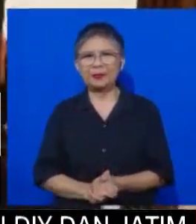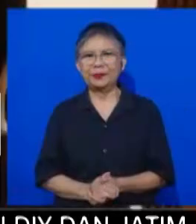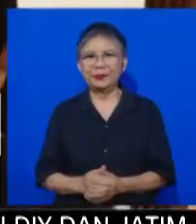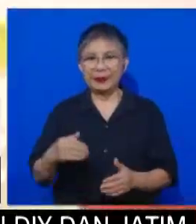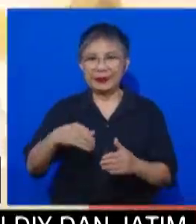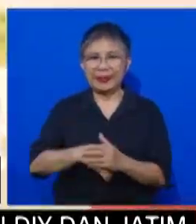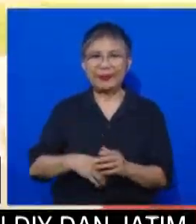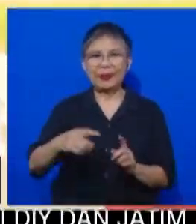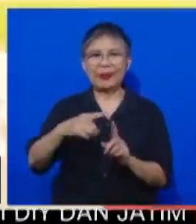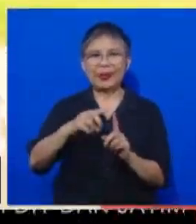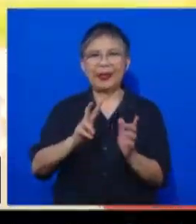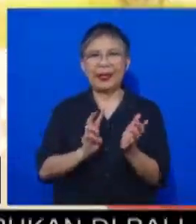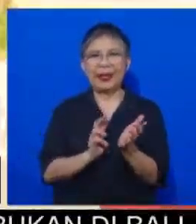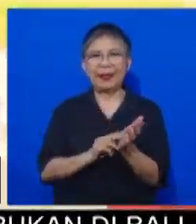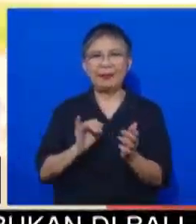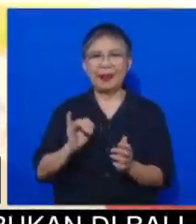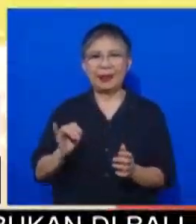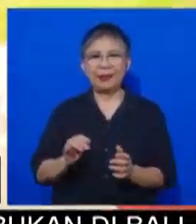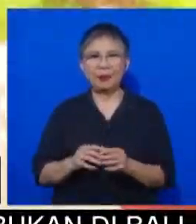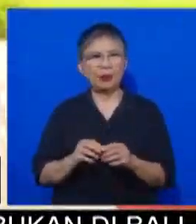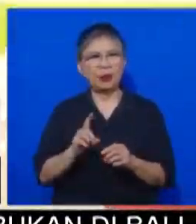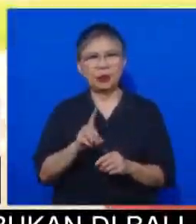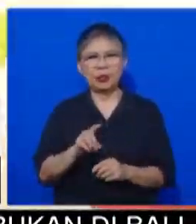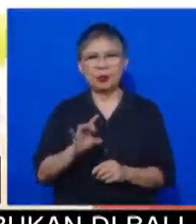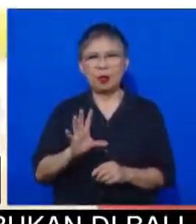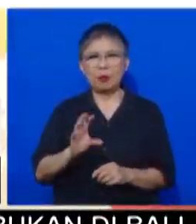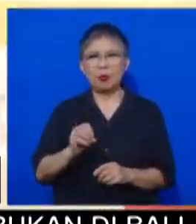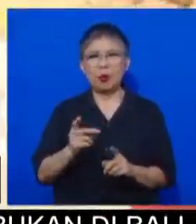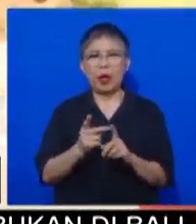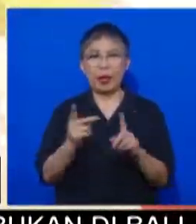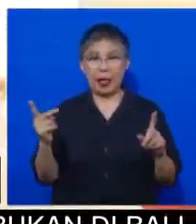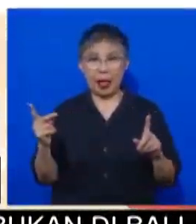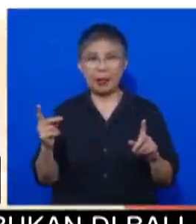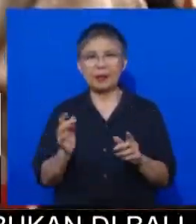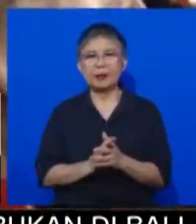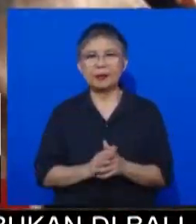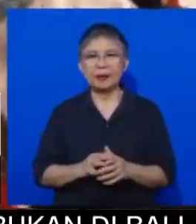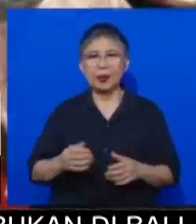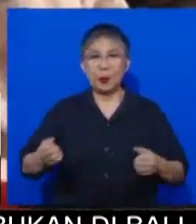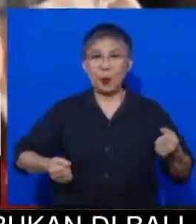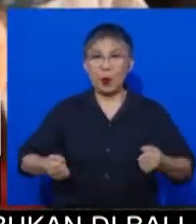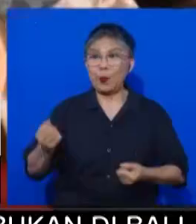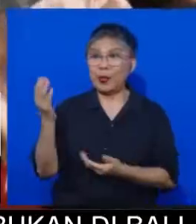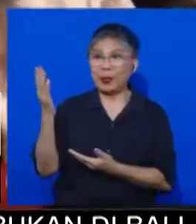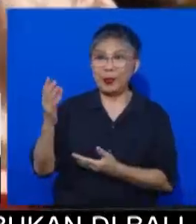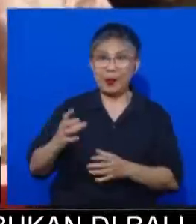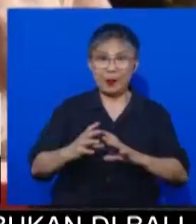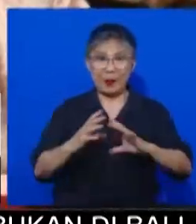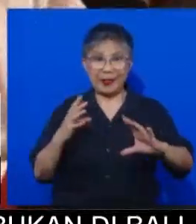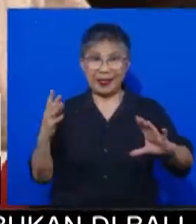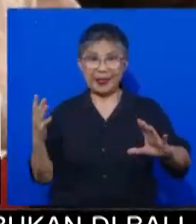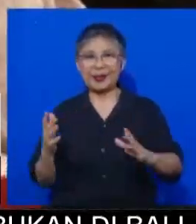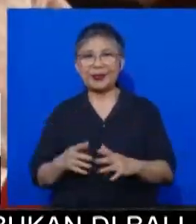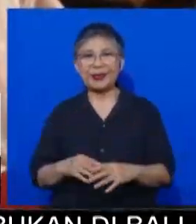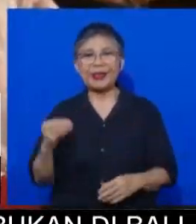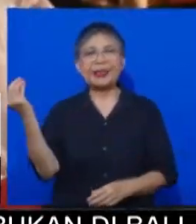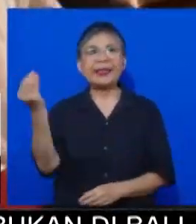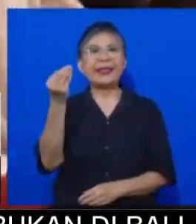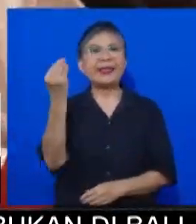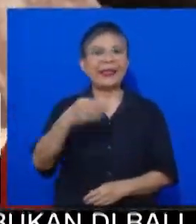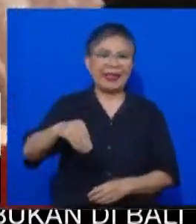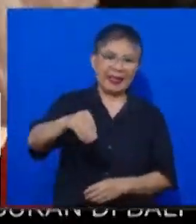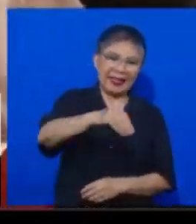Indah. Dengan luas taman sekitar 150 hektar, penggunaan shuttle ini sangat membantu pengunjung untuk berkeliling Taman